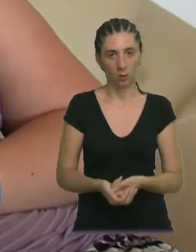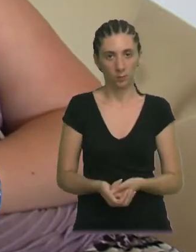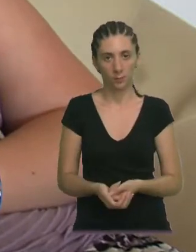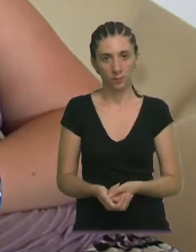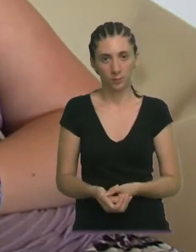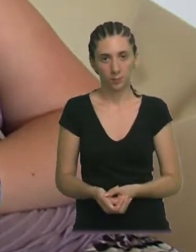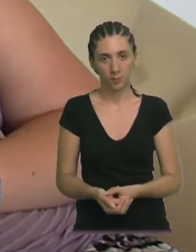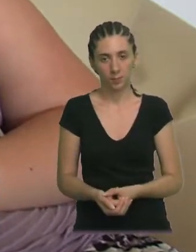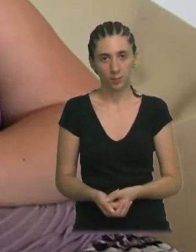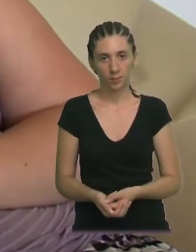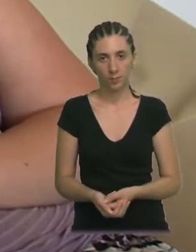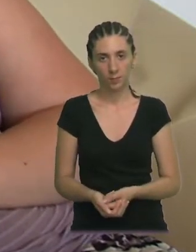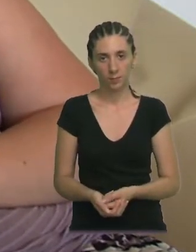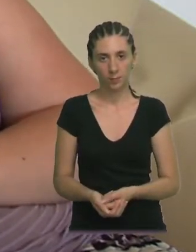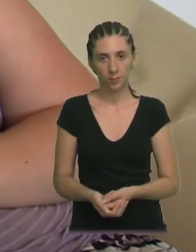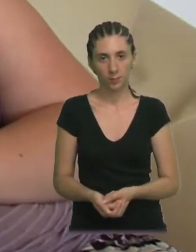Pa